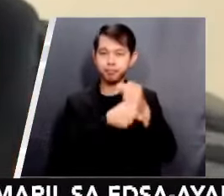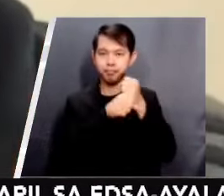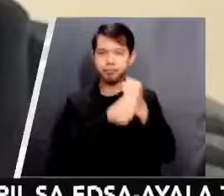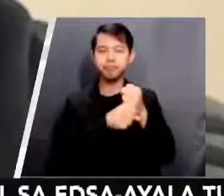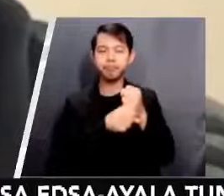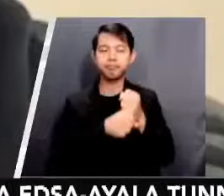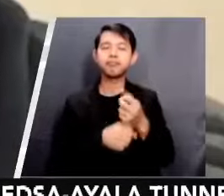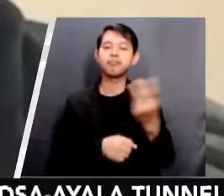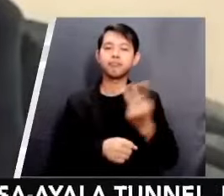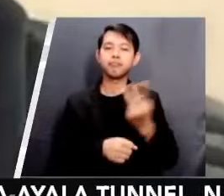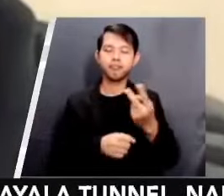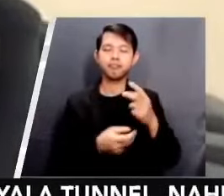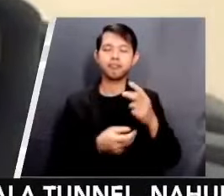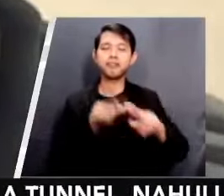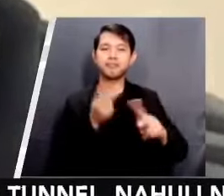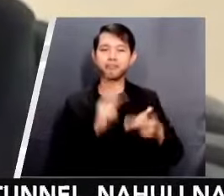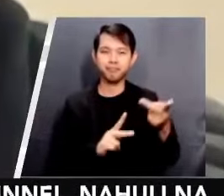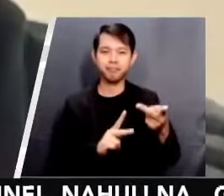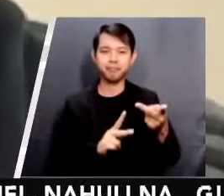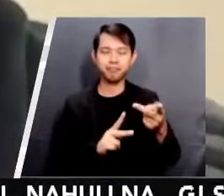partner ko is committed na sa